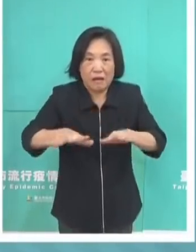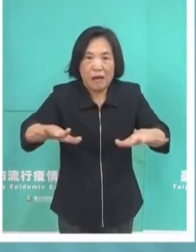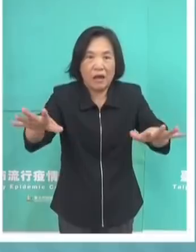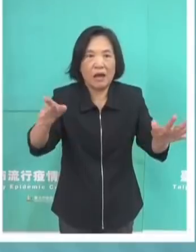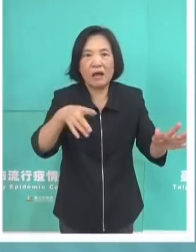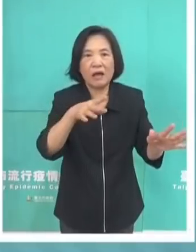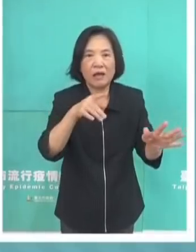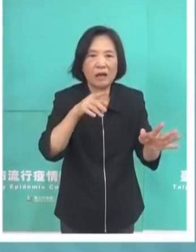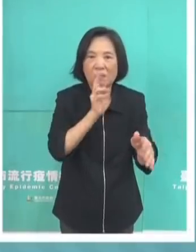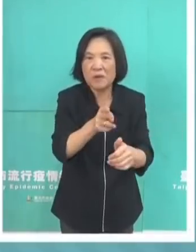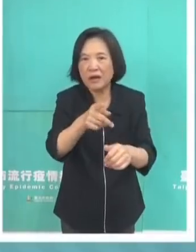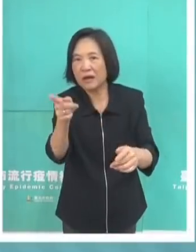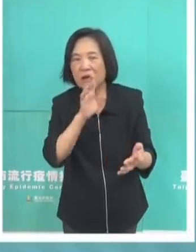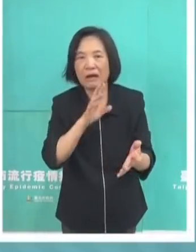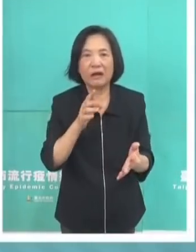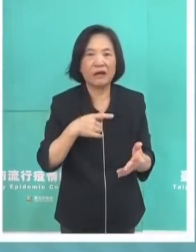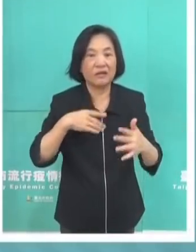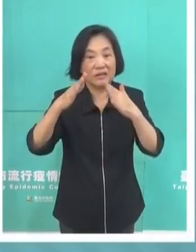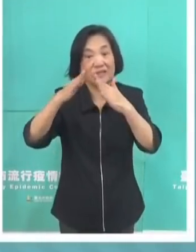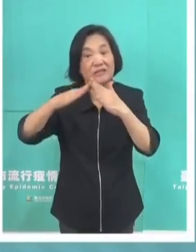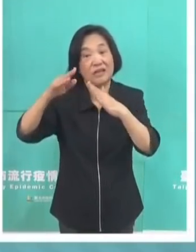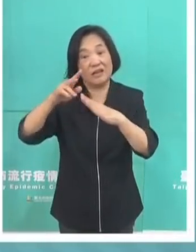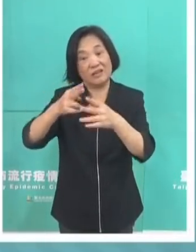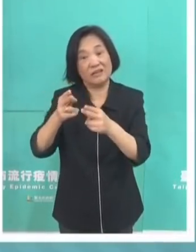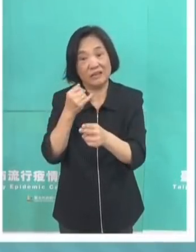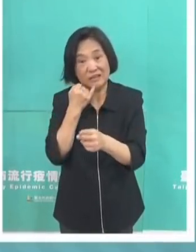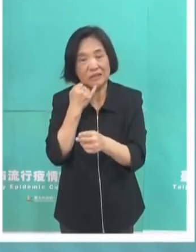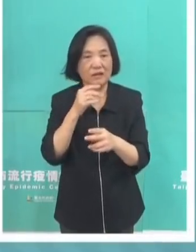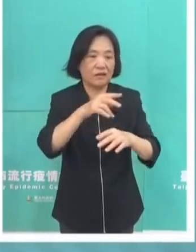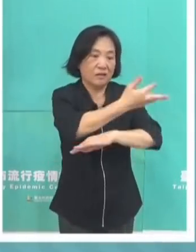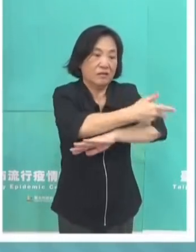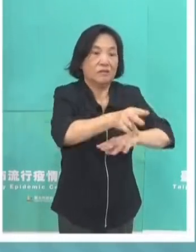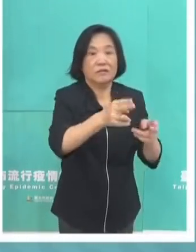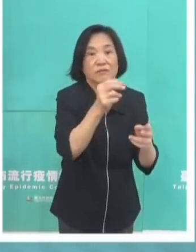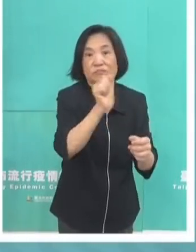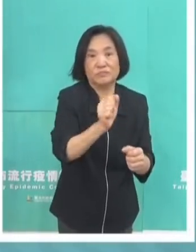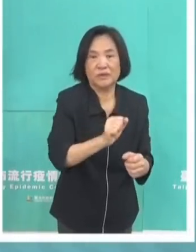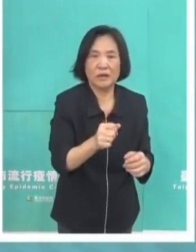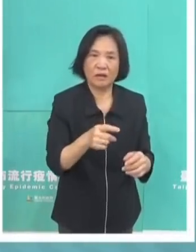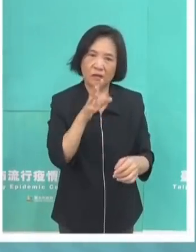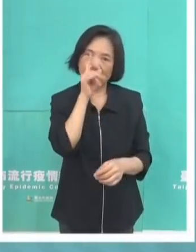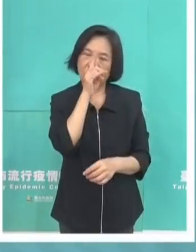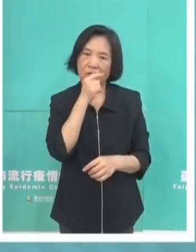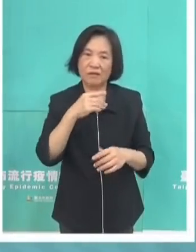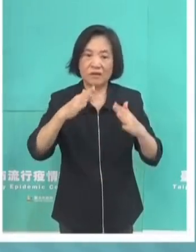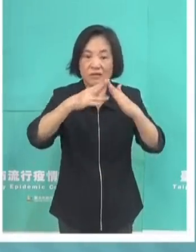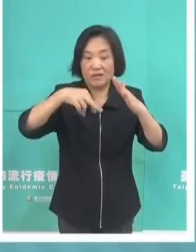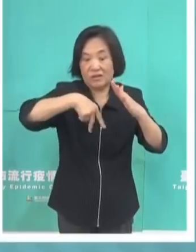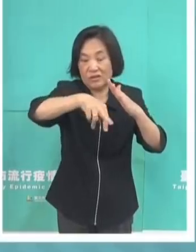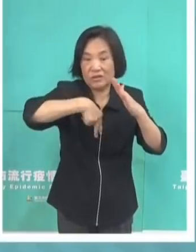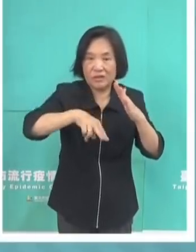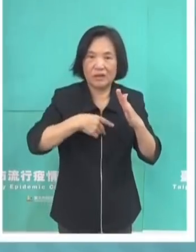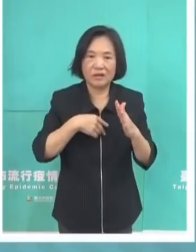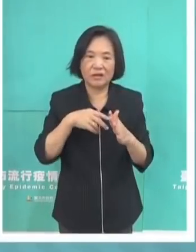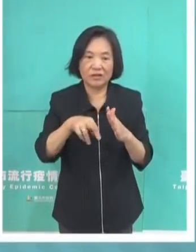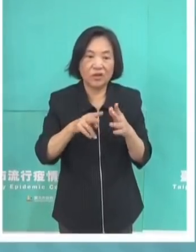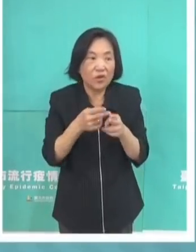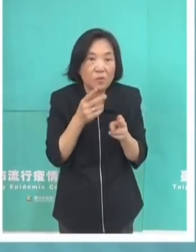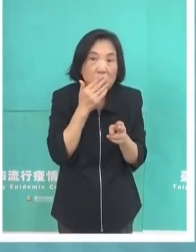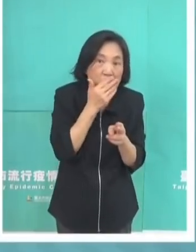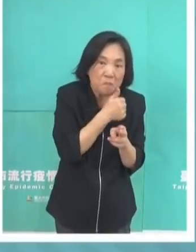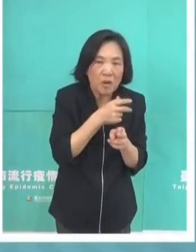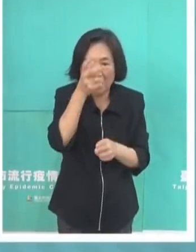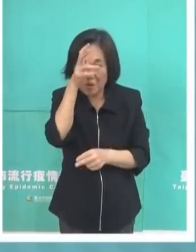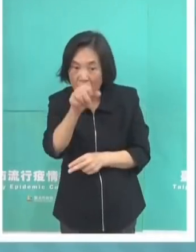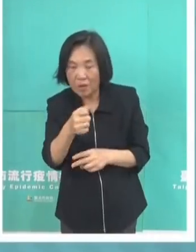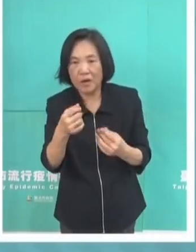怪。哦，你家屋顶可以烤肉，何必不能烤肉？那个在七楼的话，就看有没有被警察抓到。哦，